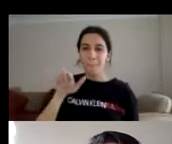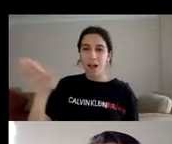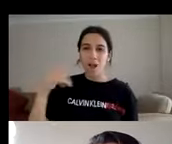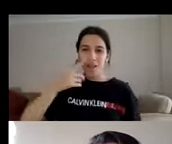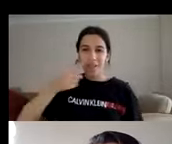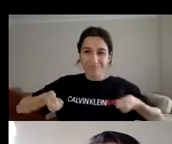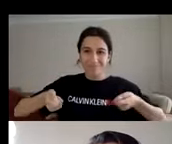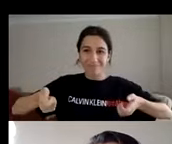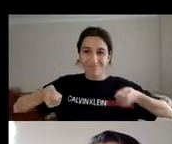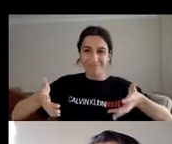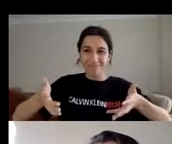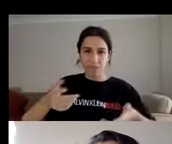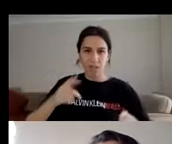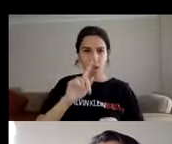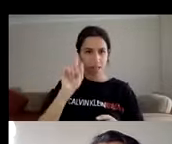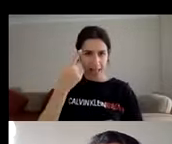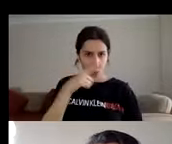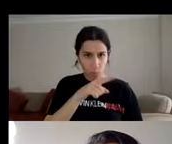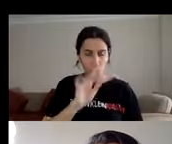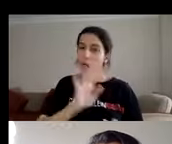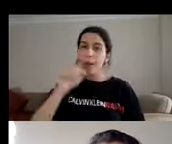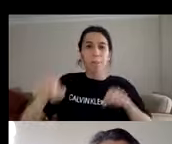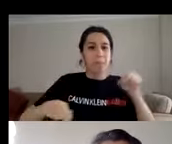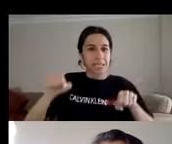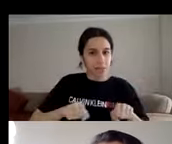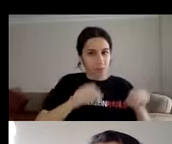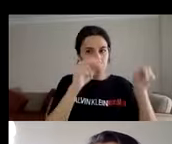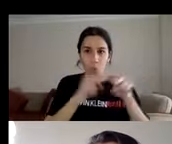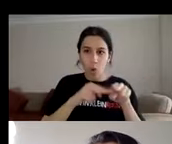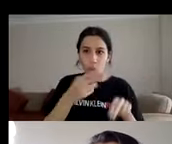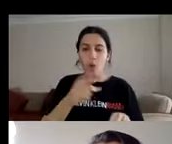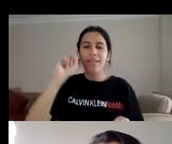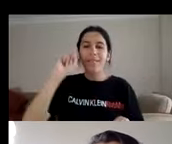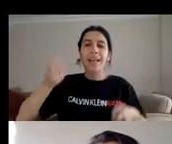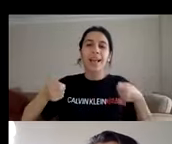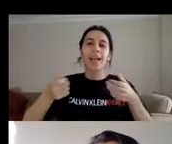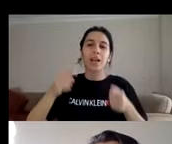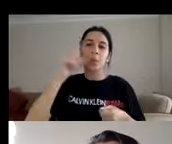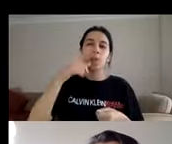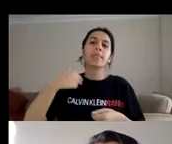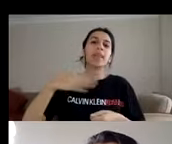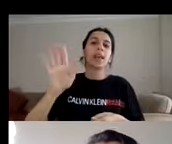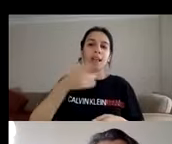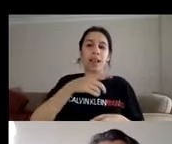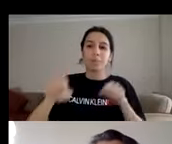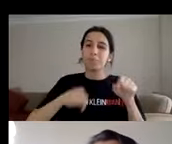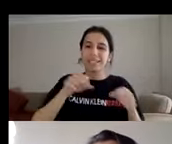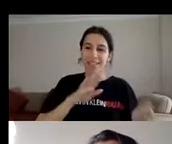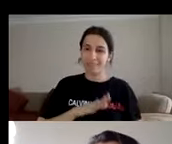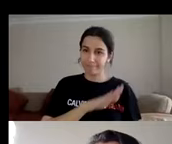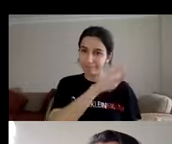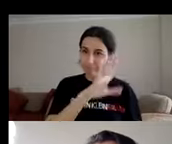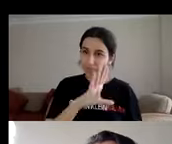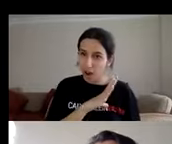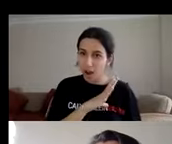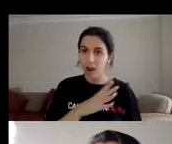sandalye kullanıcıları mı faydalanıyor? Hayır. Bisikletleri de çıkartabiliyoruz. Mesela bizim üniversitemizin içine öğrenciler bisikletle girerken bu rampadan çıkıyor.